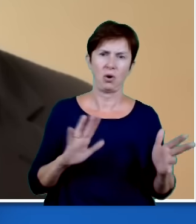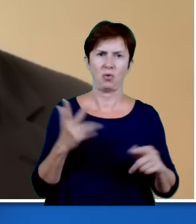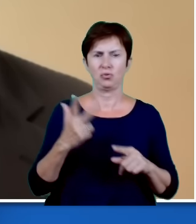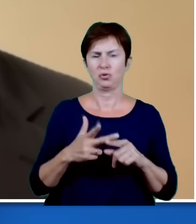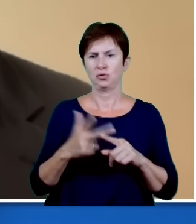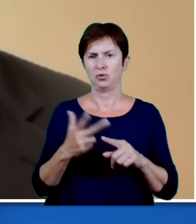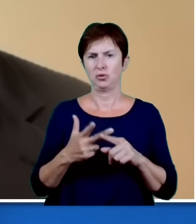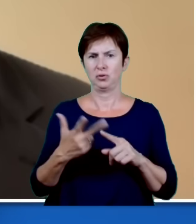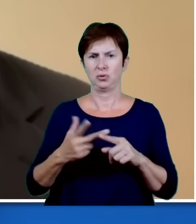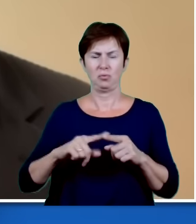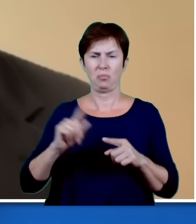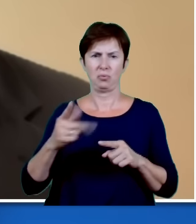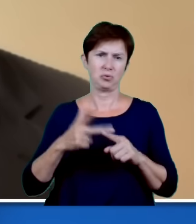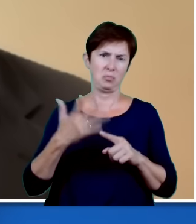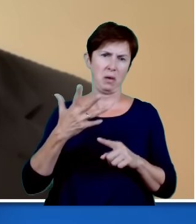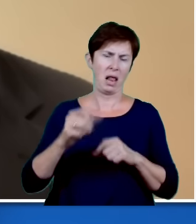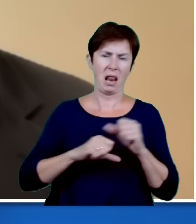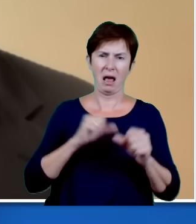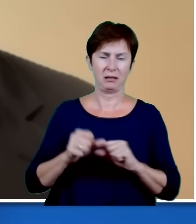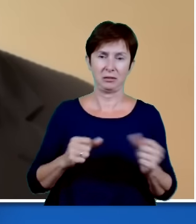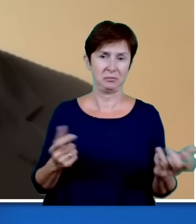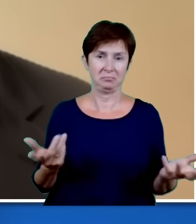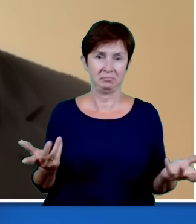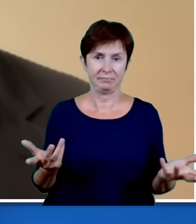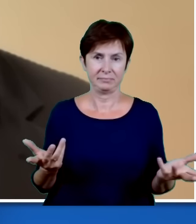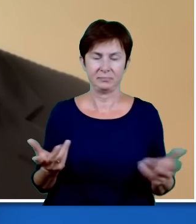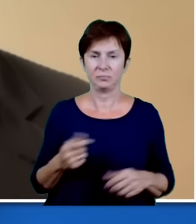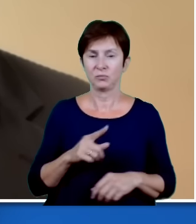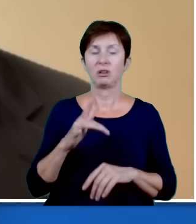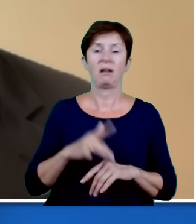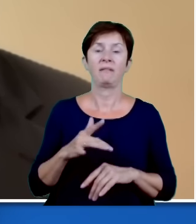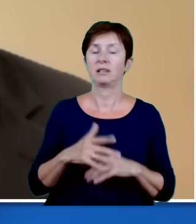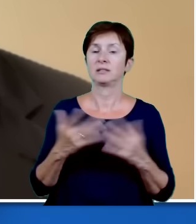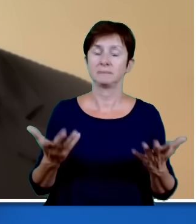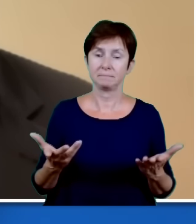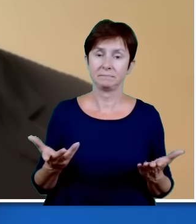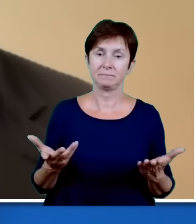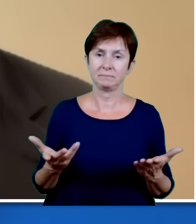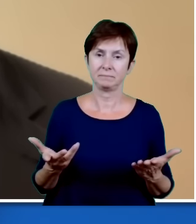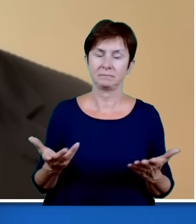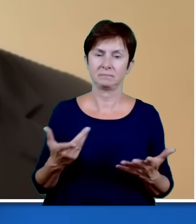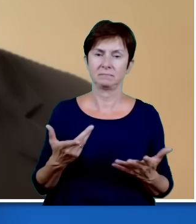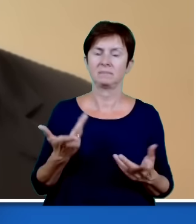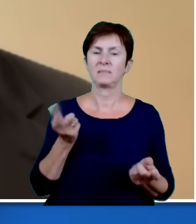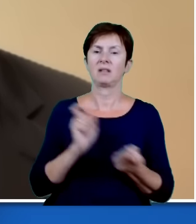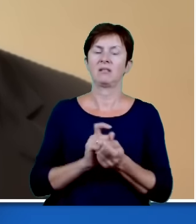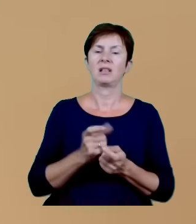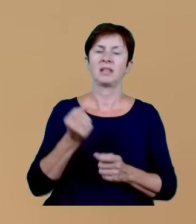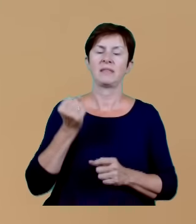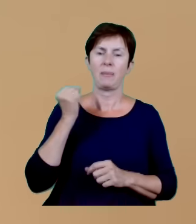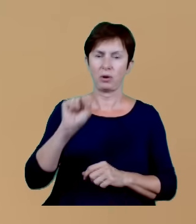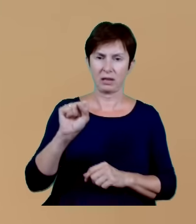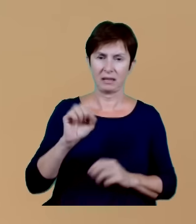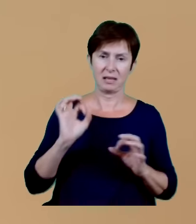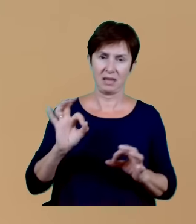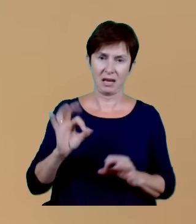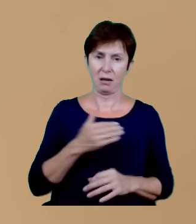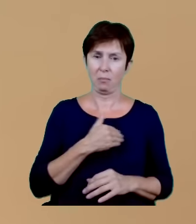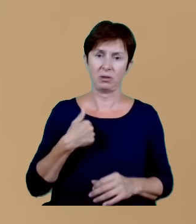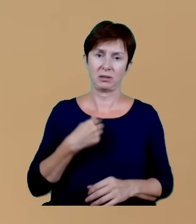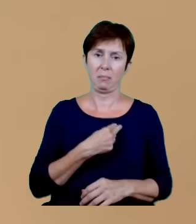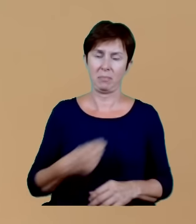ponad pi lat to jest wynik oczywiście z jednej strony antydemokratyczny posunięć obecnego polskiego premiera